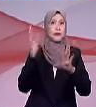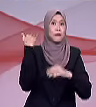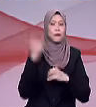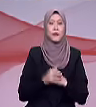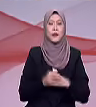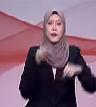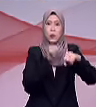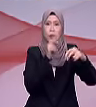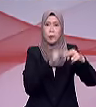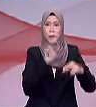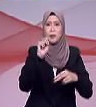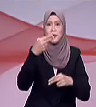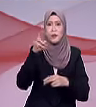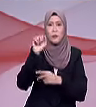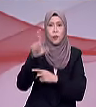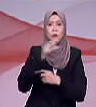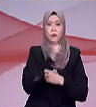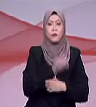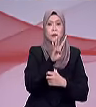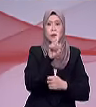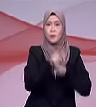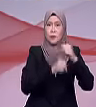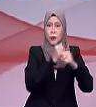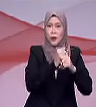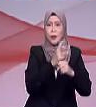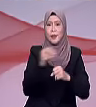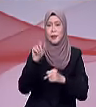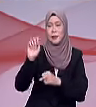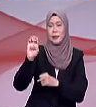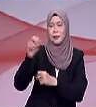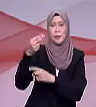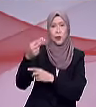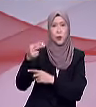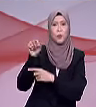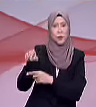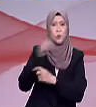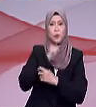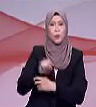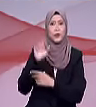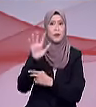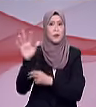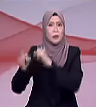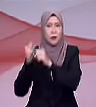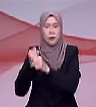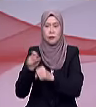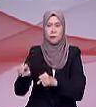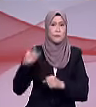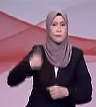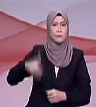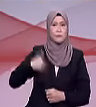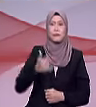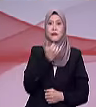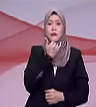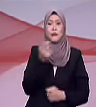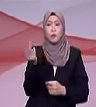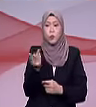tertuduh Syahrul info2 magazine 41 tahun dan Tio function 55 tahun mengaku tidak bersalah selepas